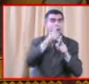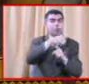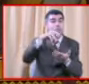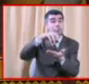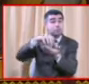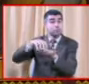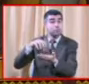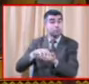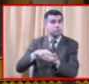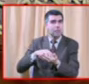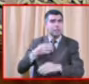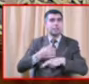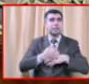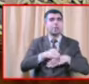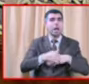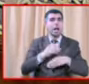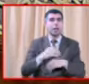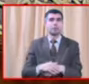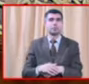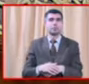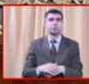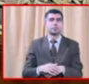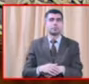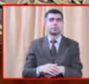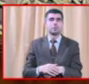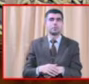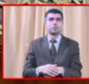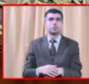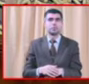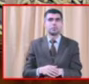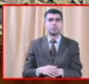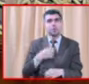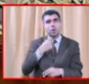سبيل المثال إقليم الصويرة. شكرا. جواب السيد الوزير.